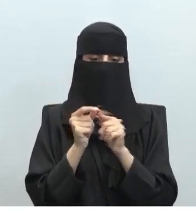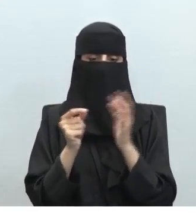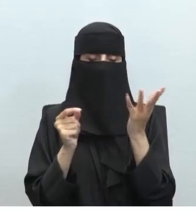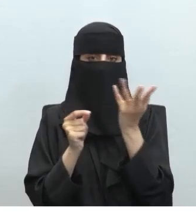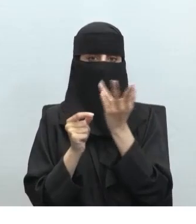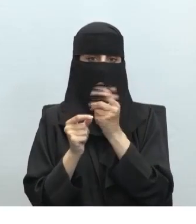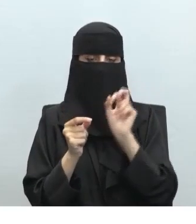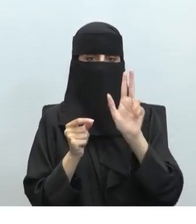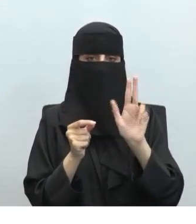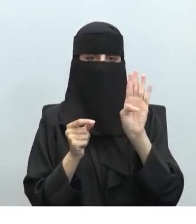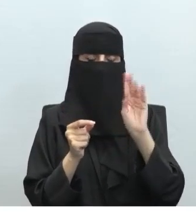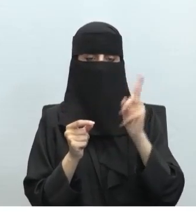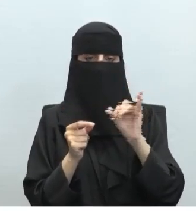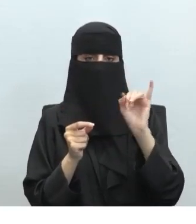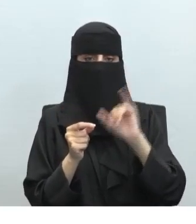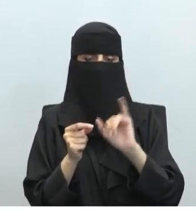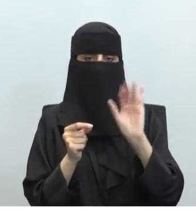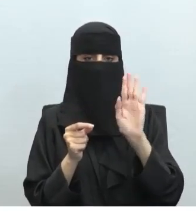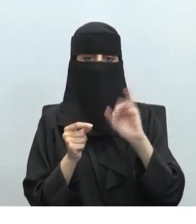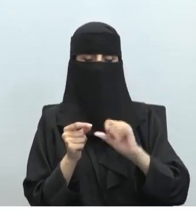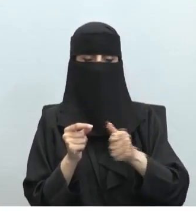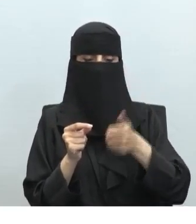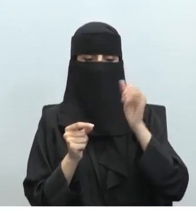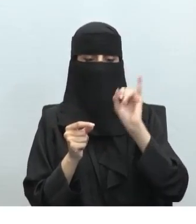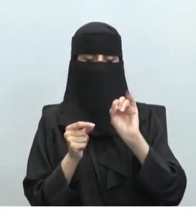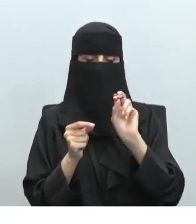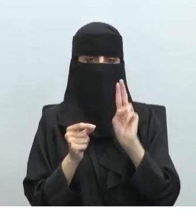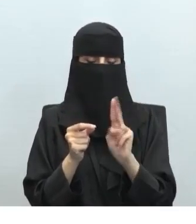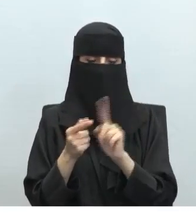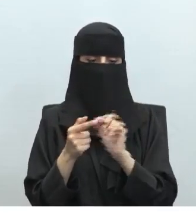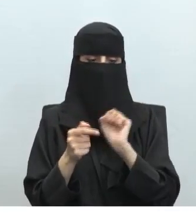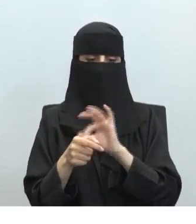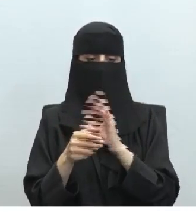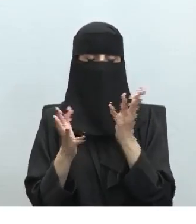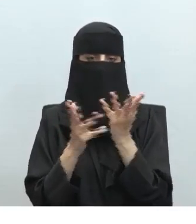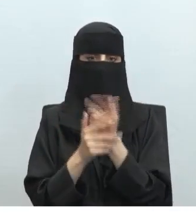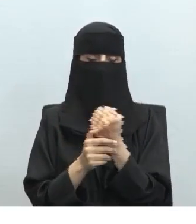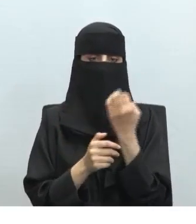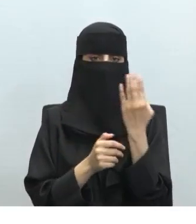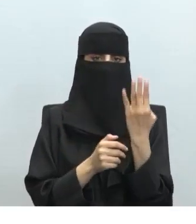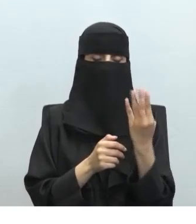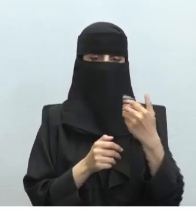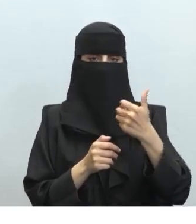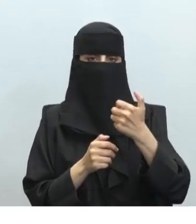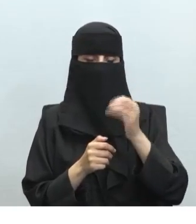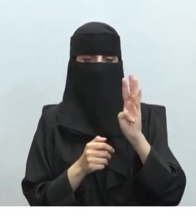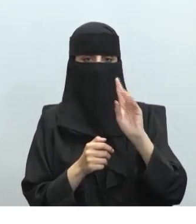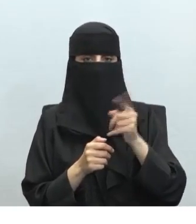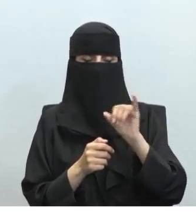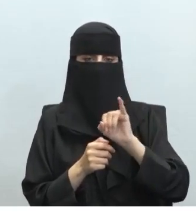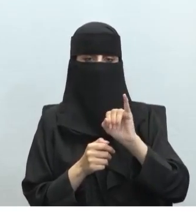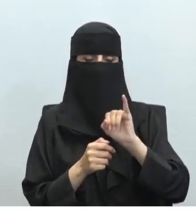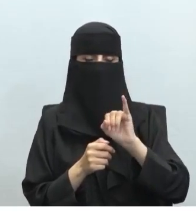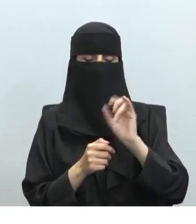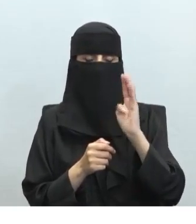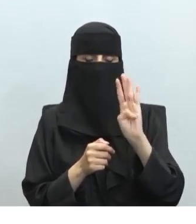الكامله في الخليه وعندما تعرفنا على هذا المشروع بشكل بشكل مبسط نذكر انه عدد الكروموسومات في الانسان مثل